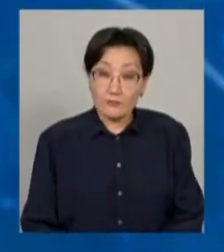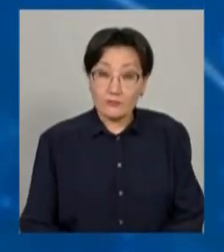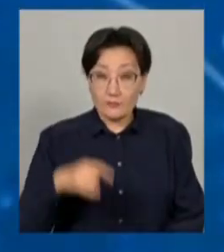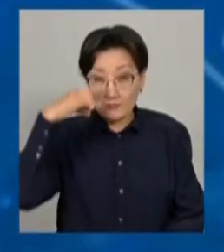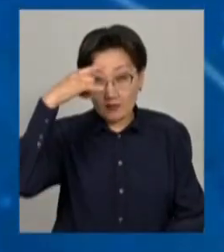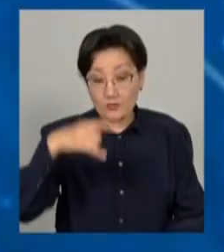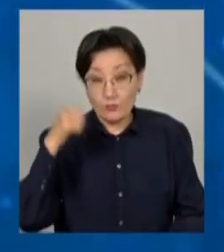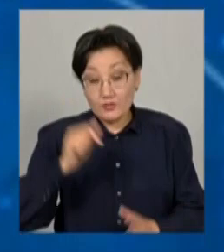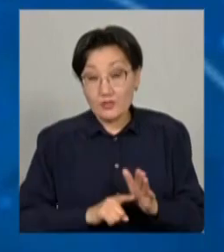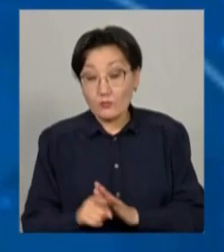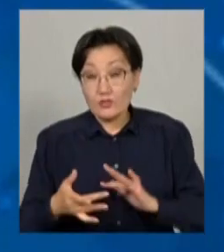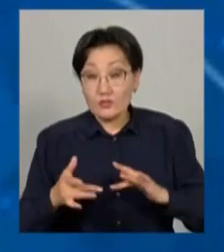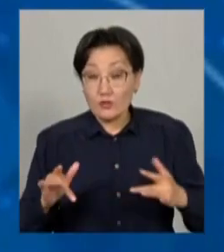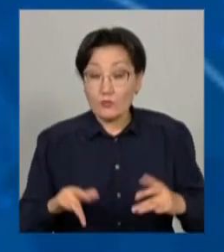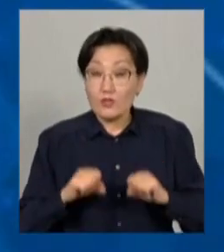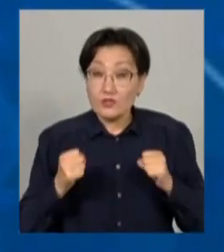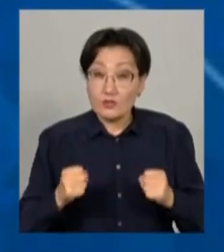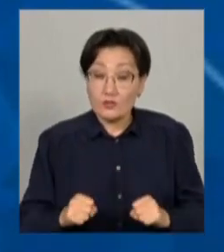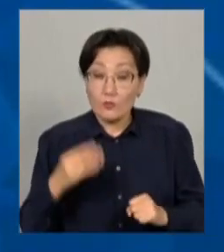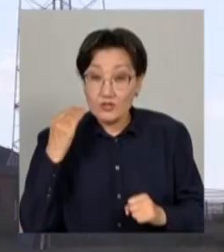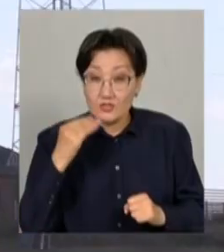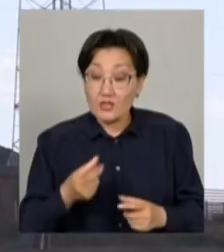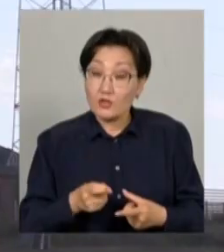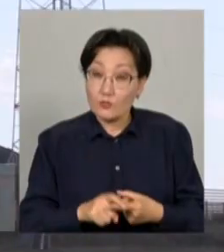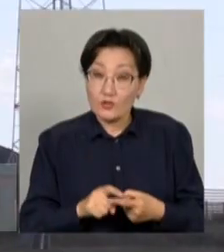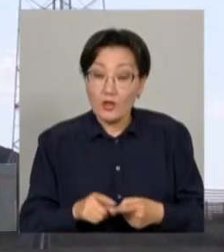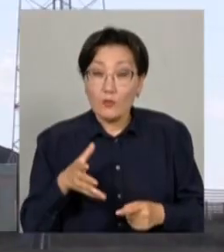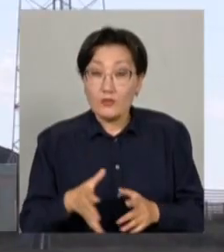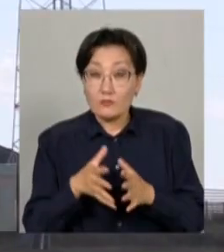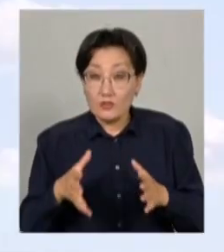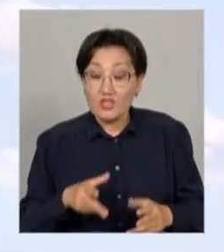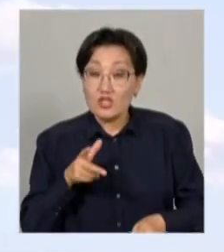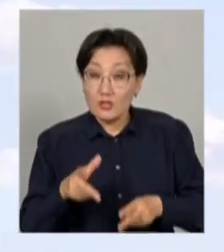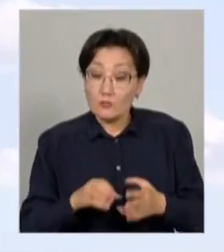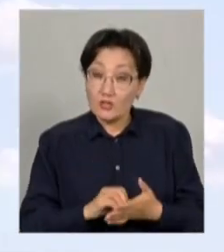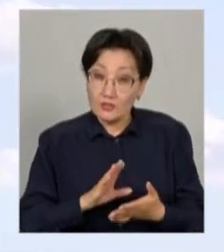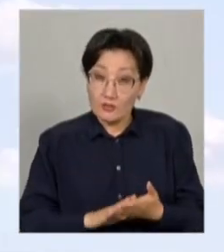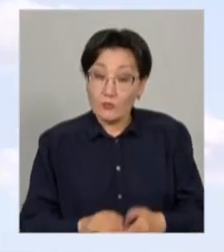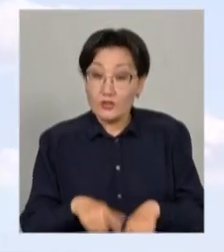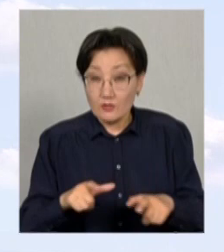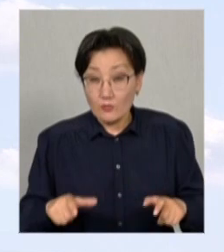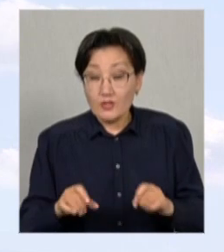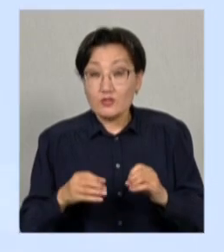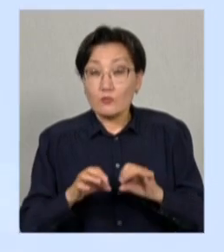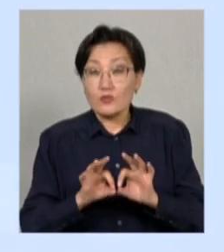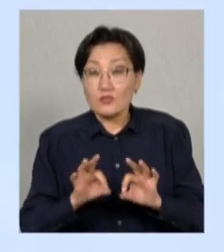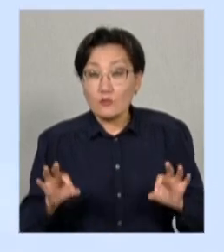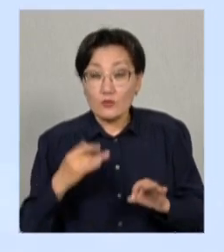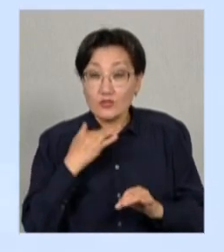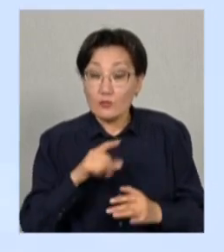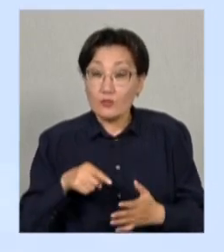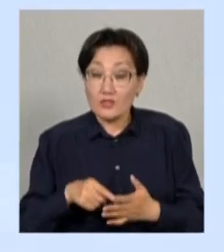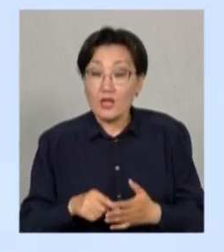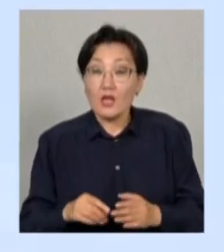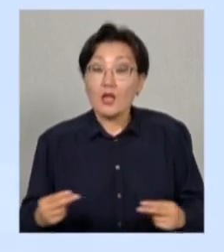Елімізде жыл басынан бері интернеттің жылдамдығы мен сапасына қатысты 5000-нан астам шағым тіркелген. Тұрғындар сынының көбі үлкен